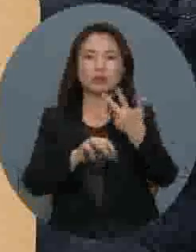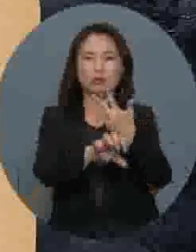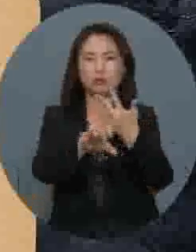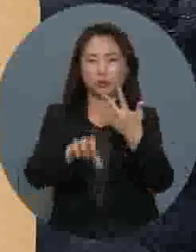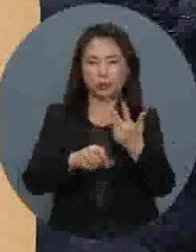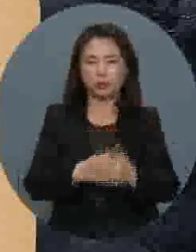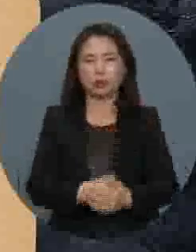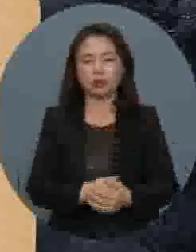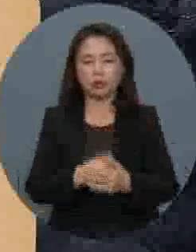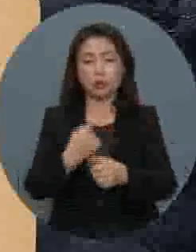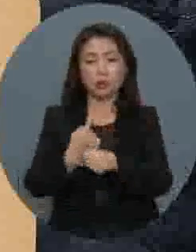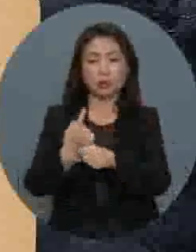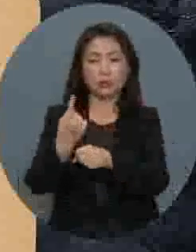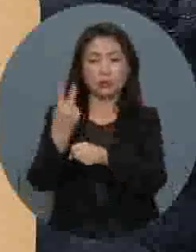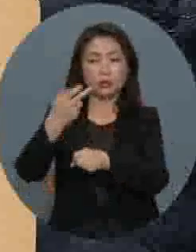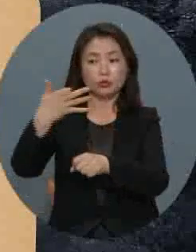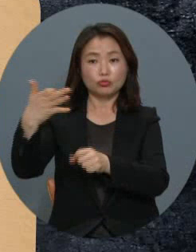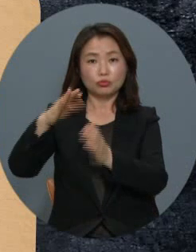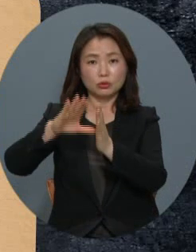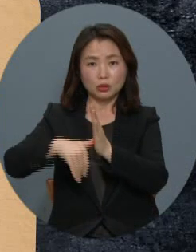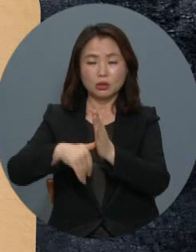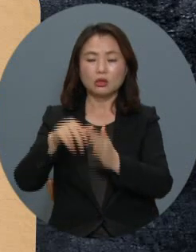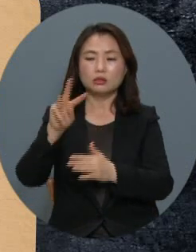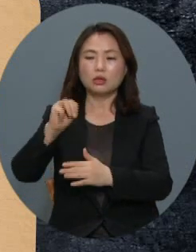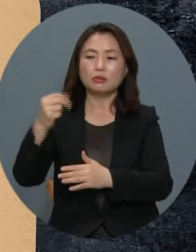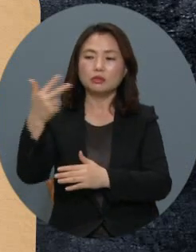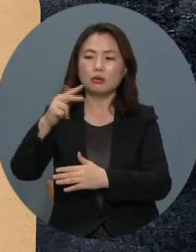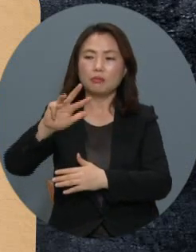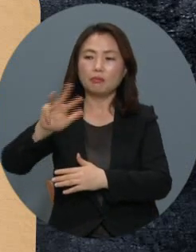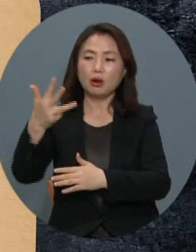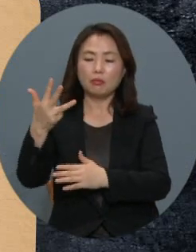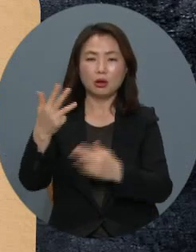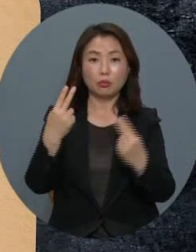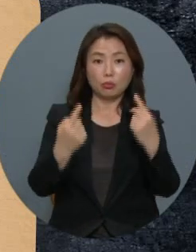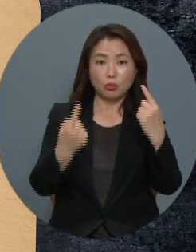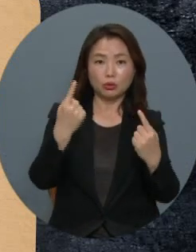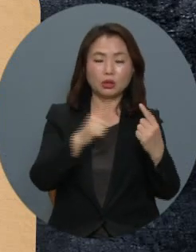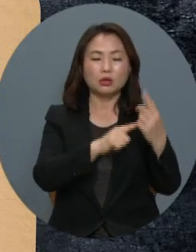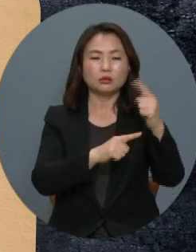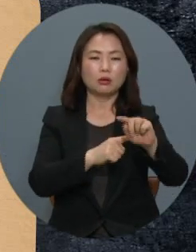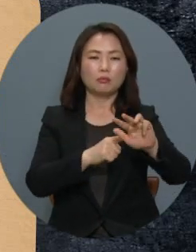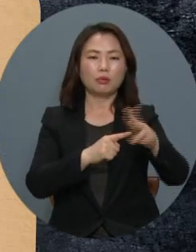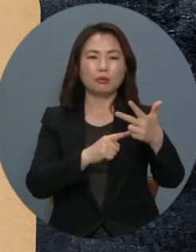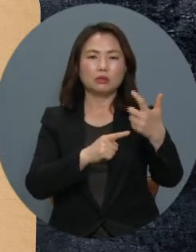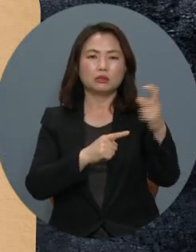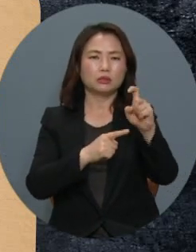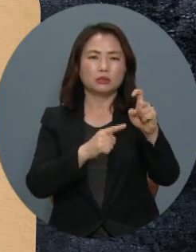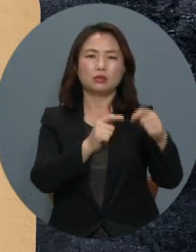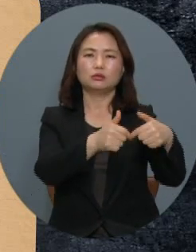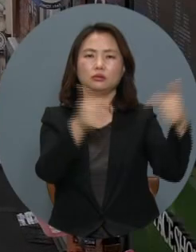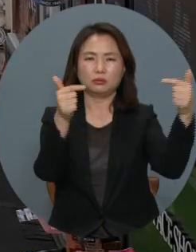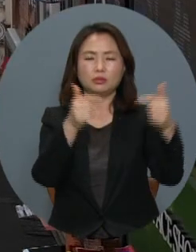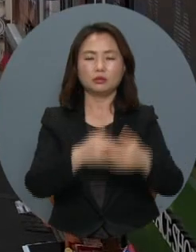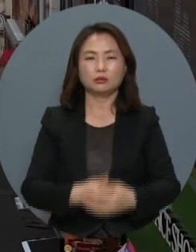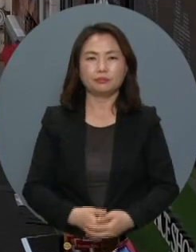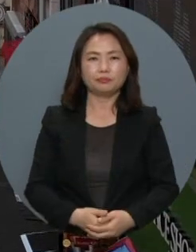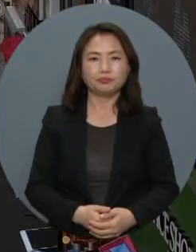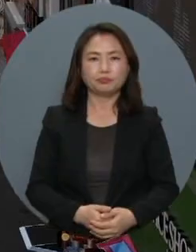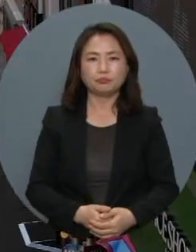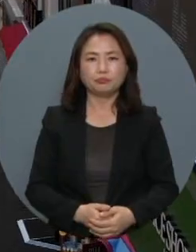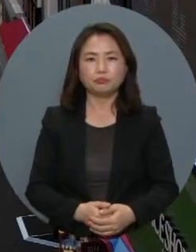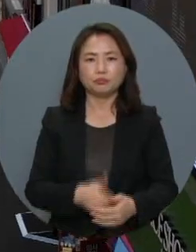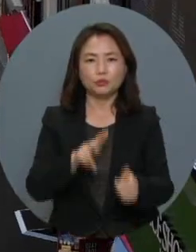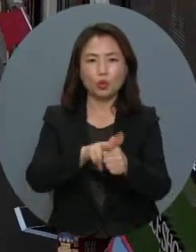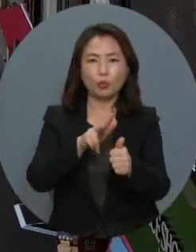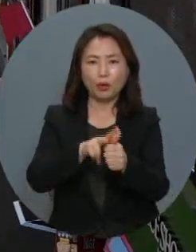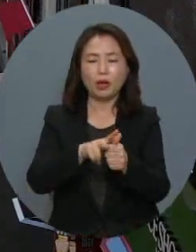개, 한해 전인 2019년 3만 7,800여 개보다 1,870개가 늘었습니다.